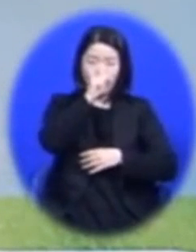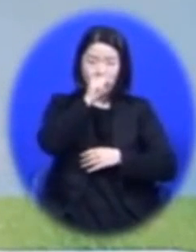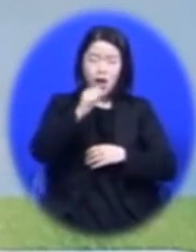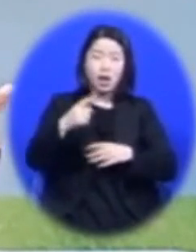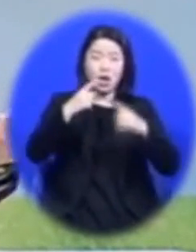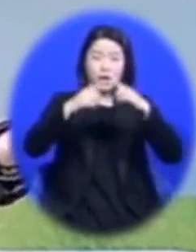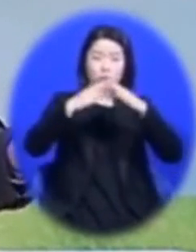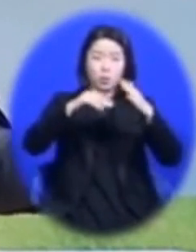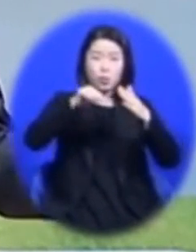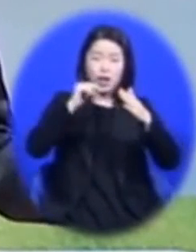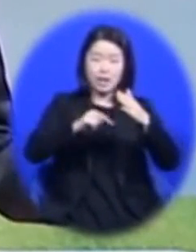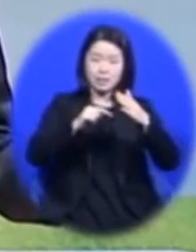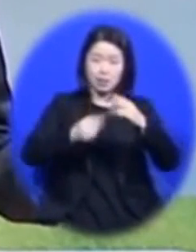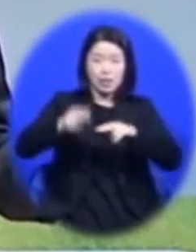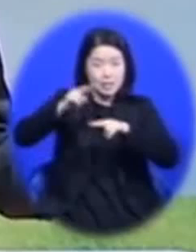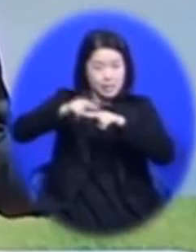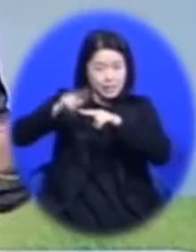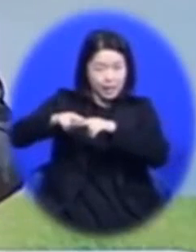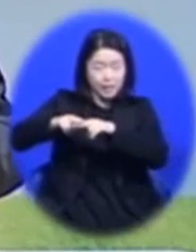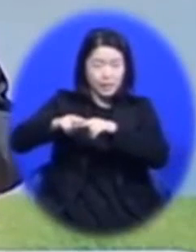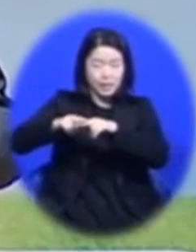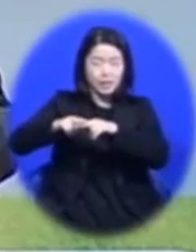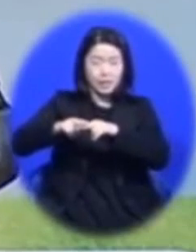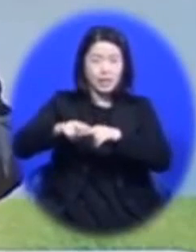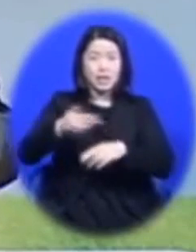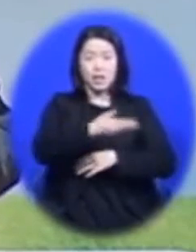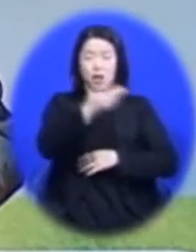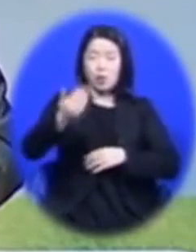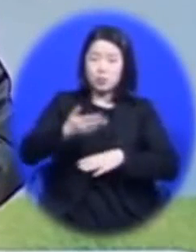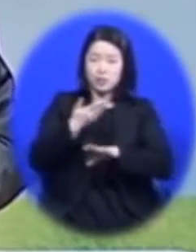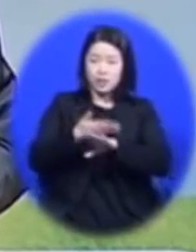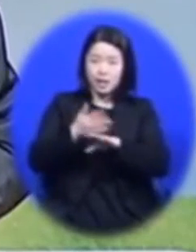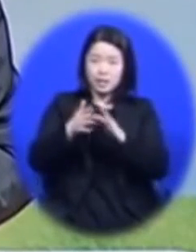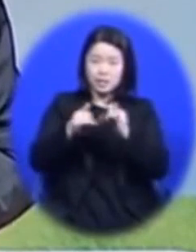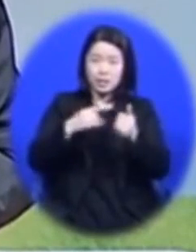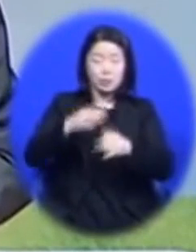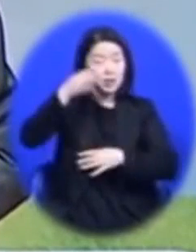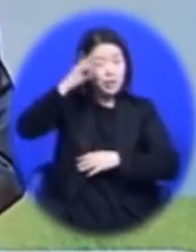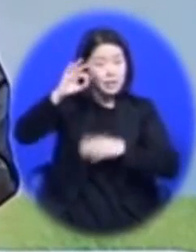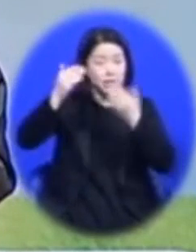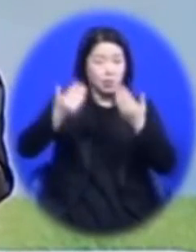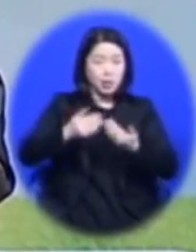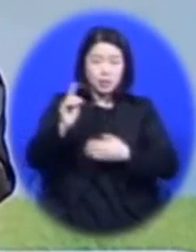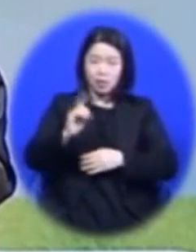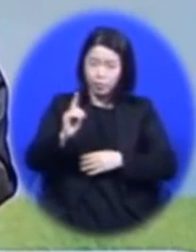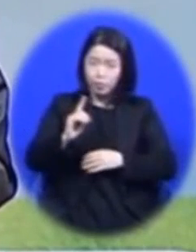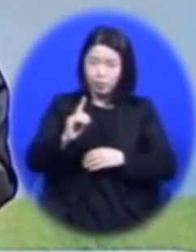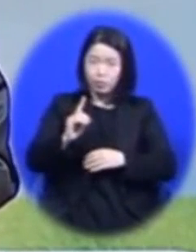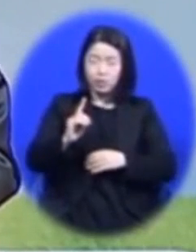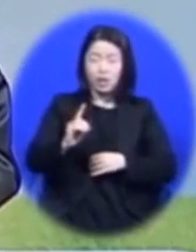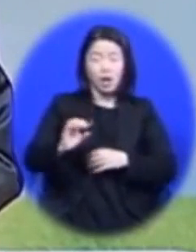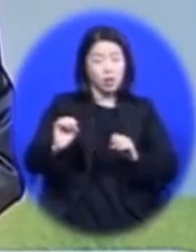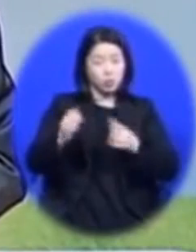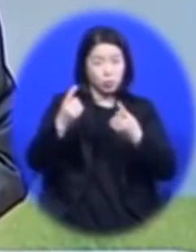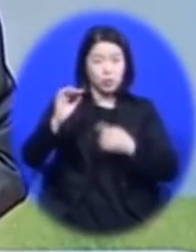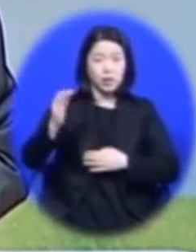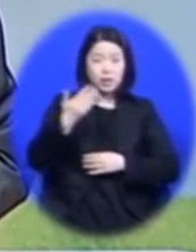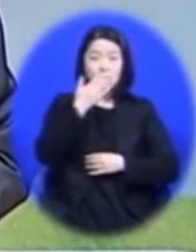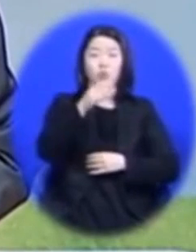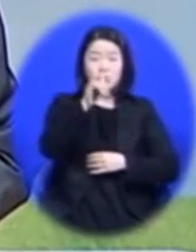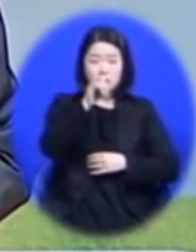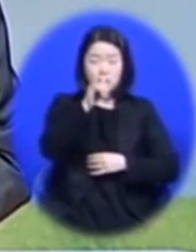교회 안에서는 직분이 여러분들이 다른 사람들에게 인정받는 어떤 동기가 될 수도